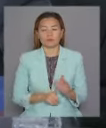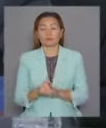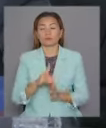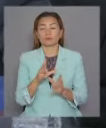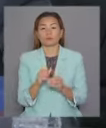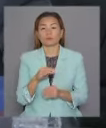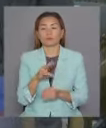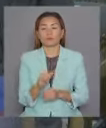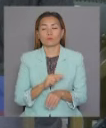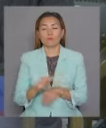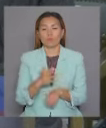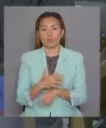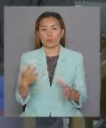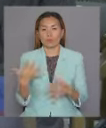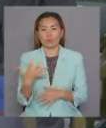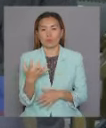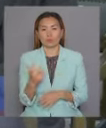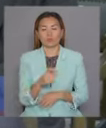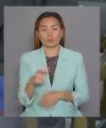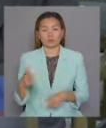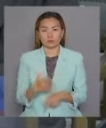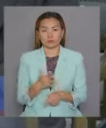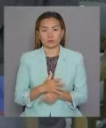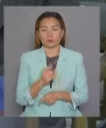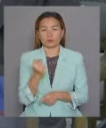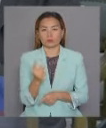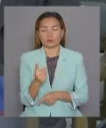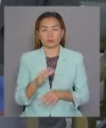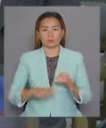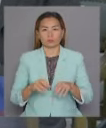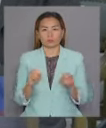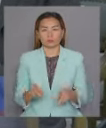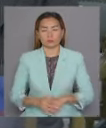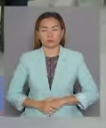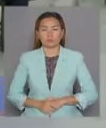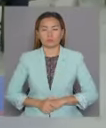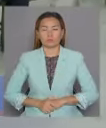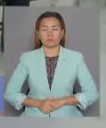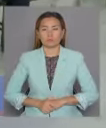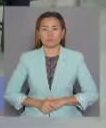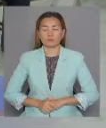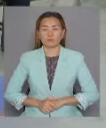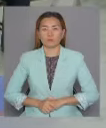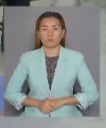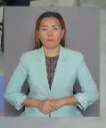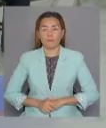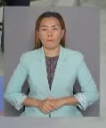в Атрау прошли обучение более 500 граждан по 11 специальностям.